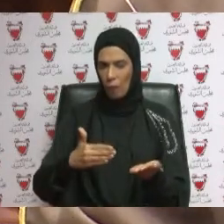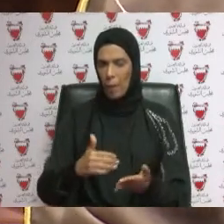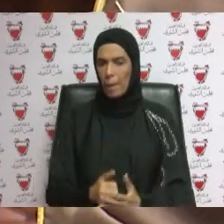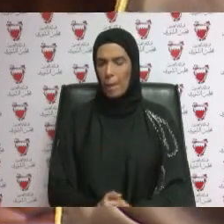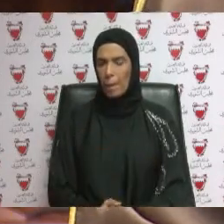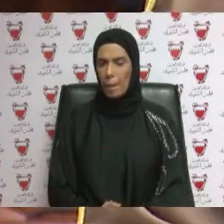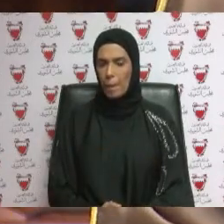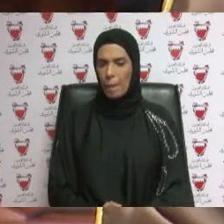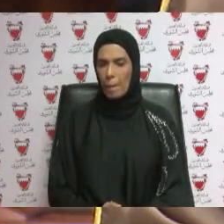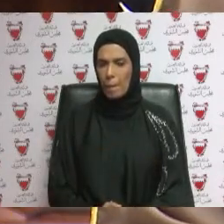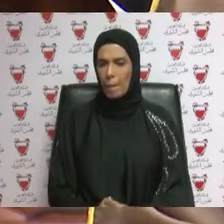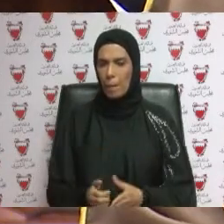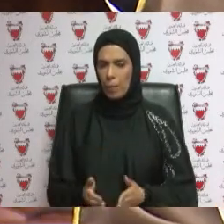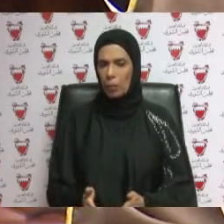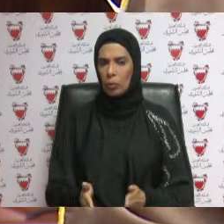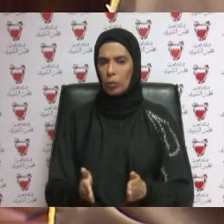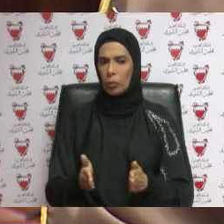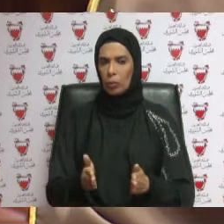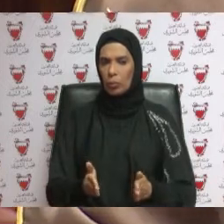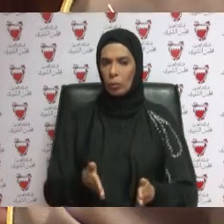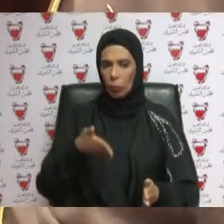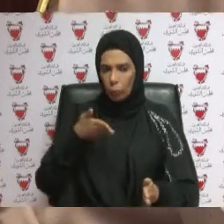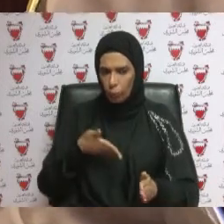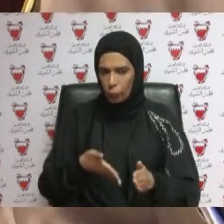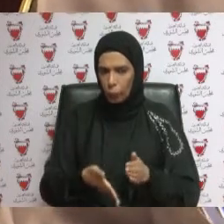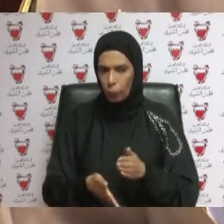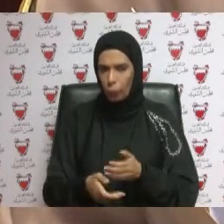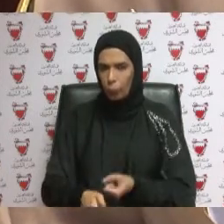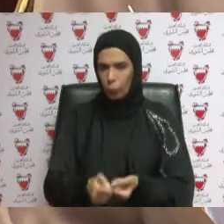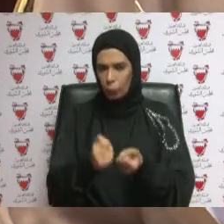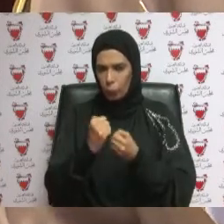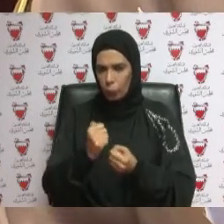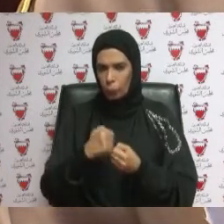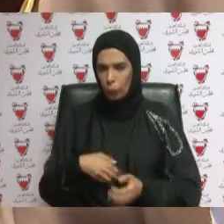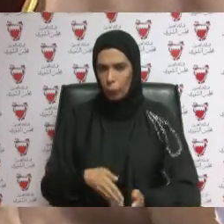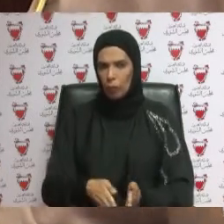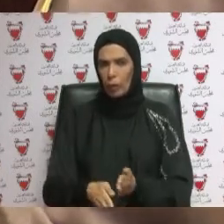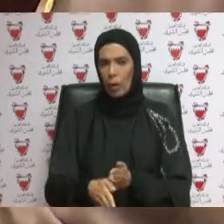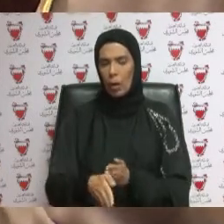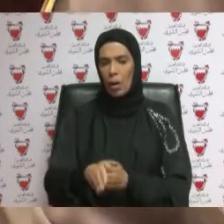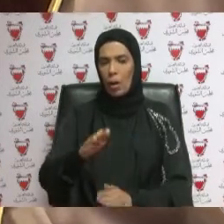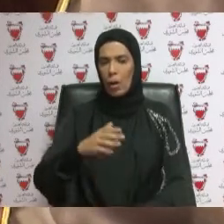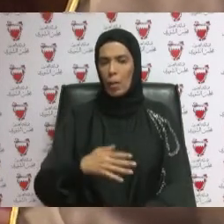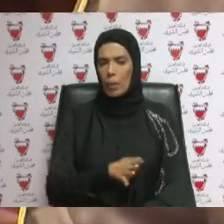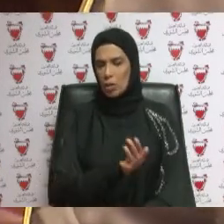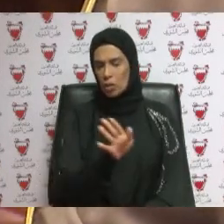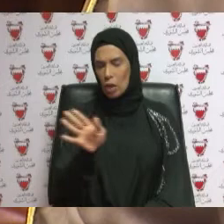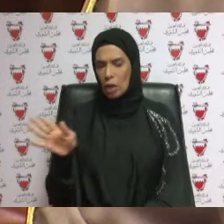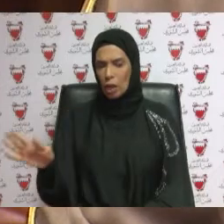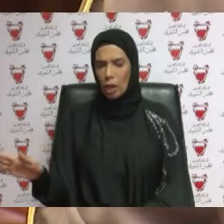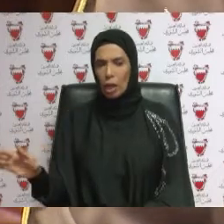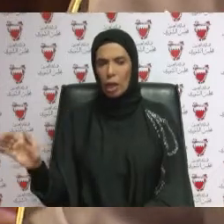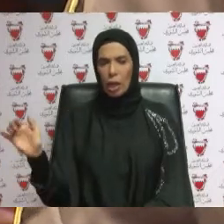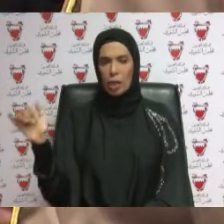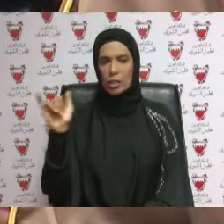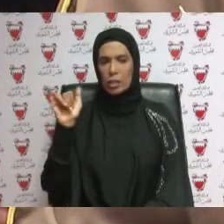وضع قنوات، شق قنوات مثل ما هو حادث اليوم في شرق سترة مدينة سلمان،